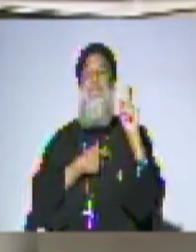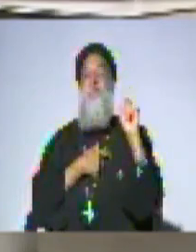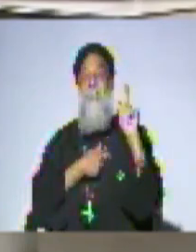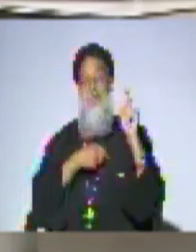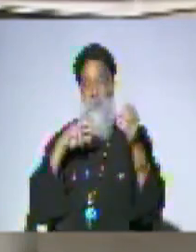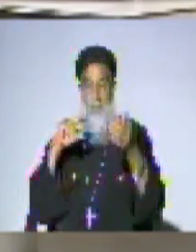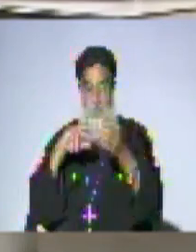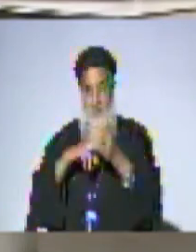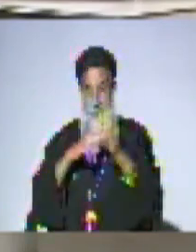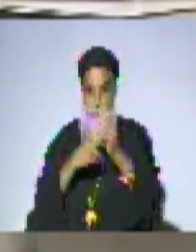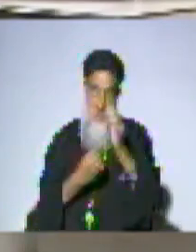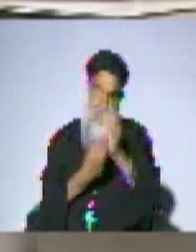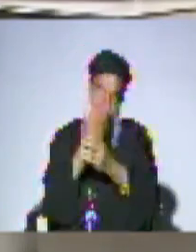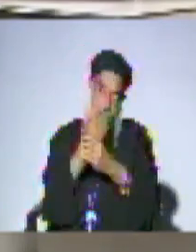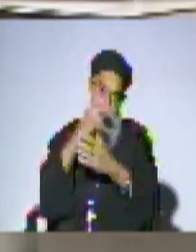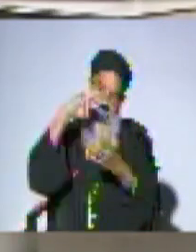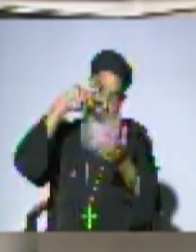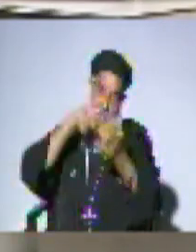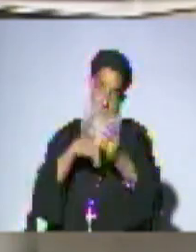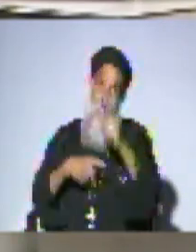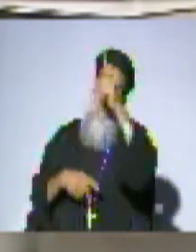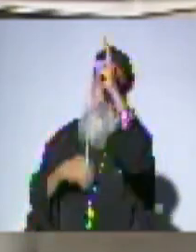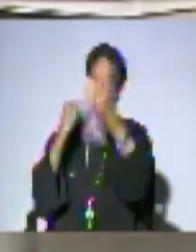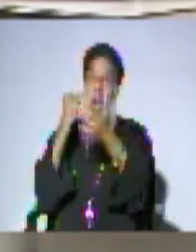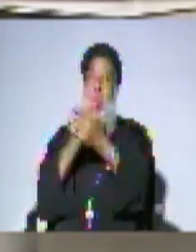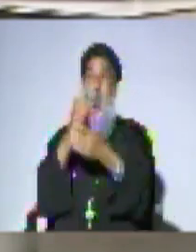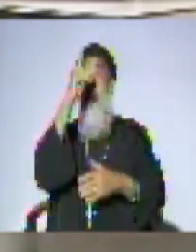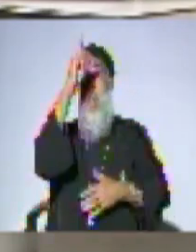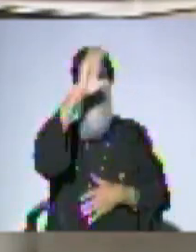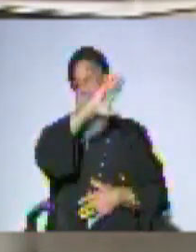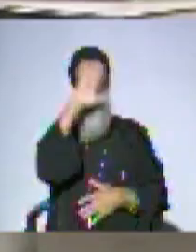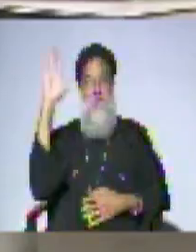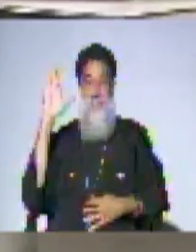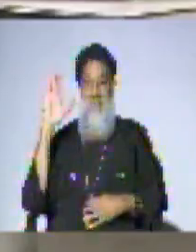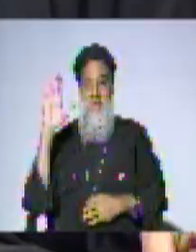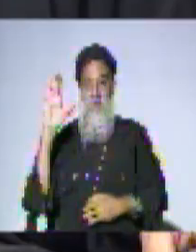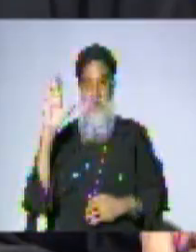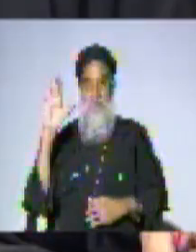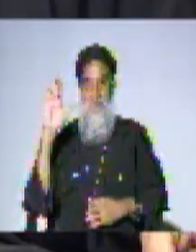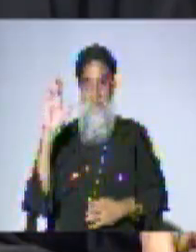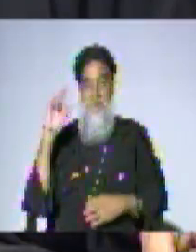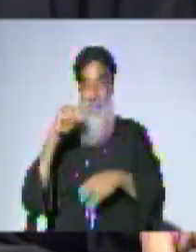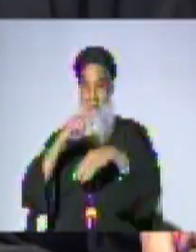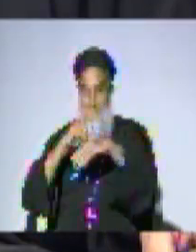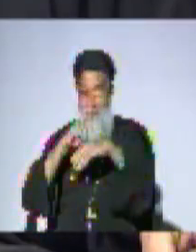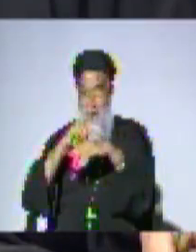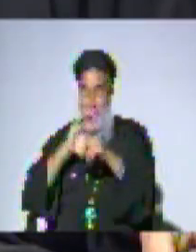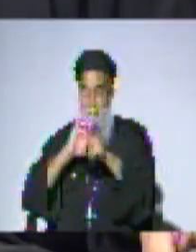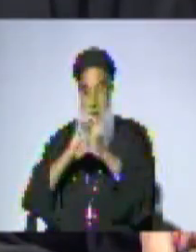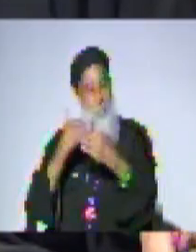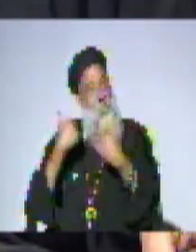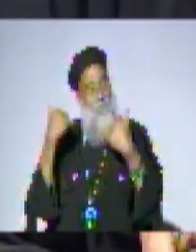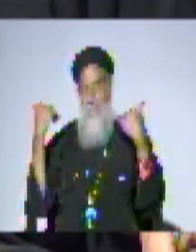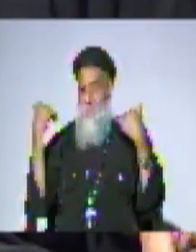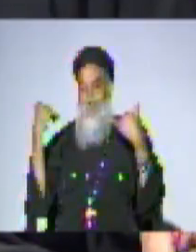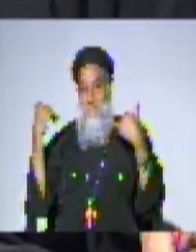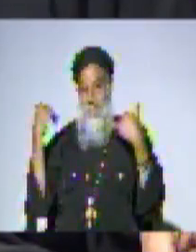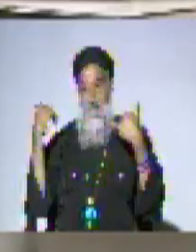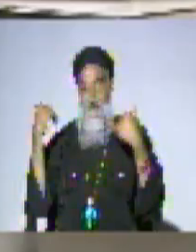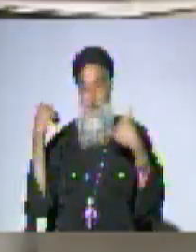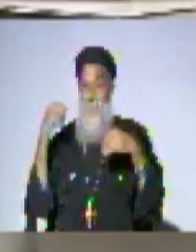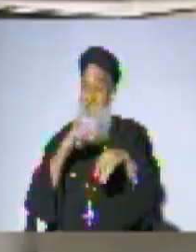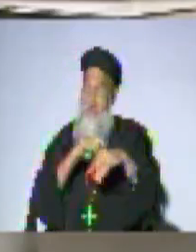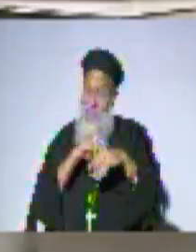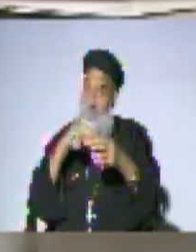صنع المعجزات هو عمل إلهي، عمل إلهي بحت، يعني ما فيش إنسان يقدر يعمل معجزة من